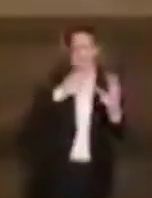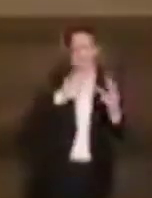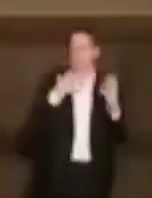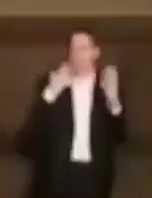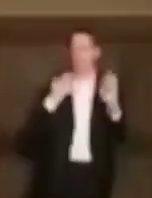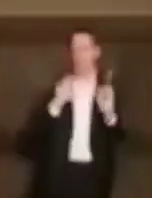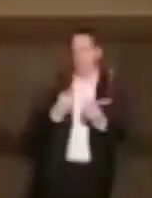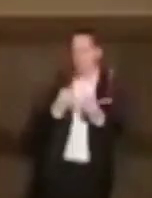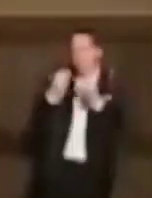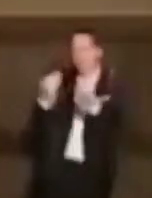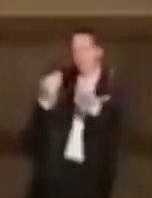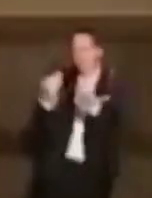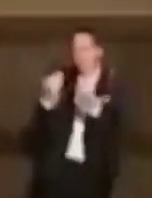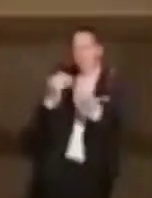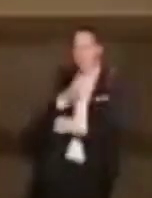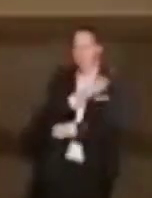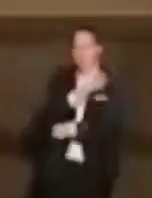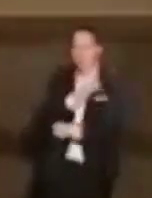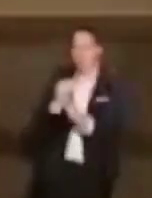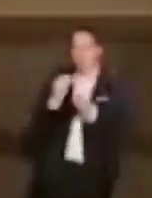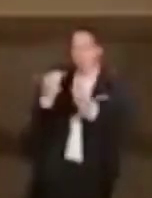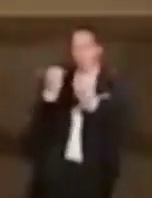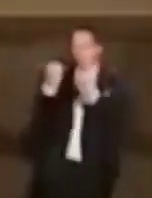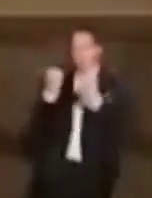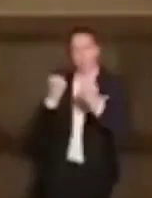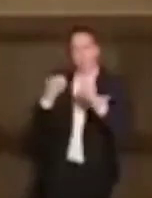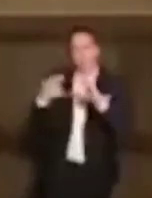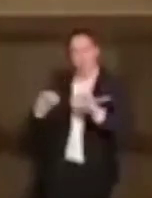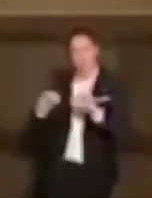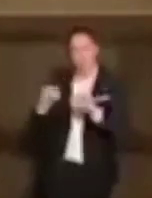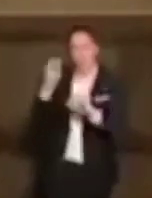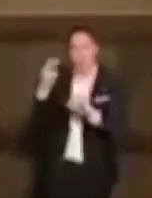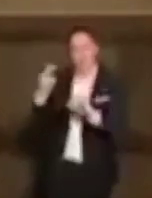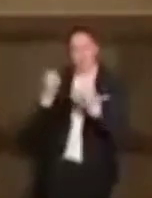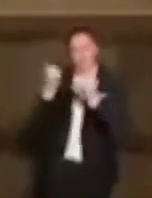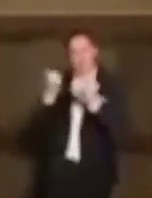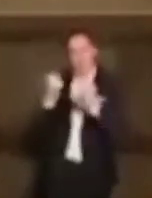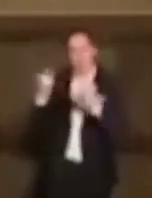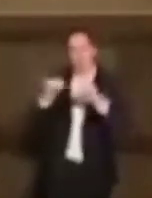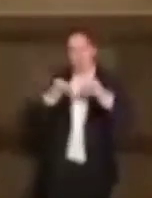آیا این توهین به محمد نیست در مقابل اصحابش؟